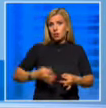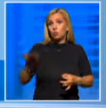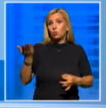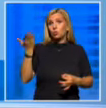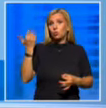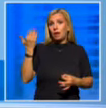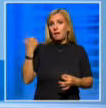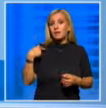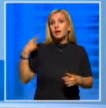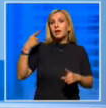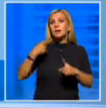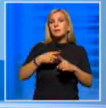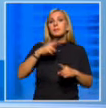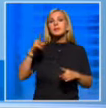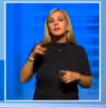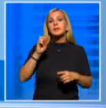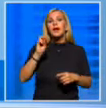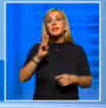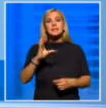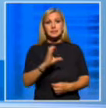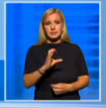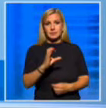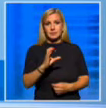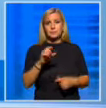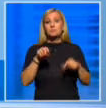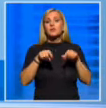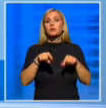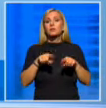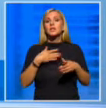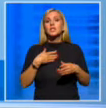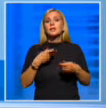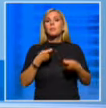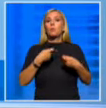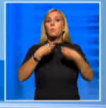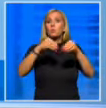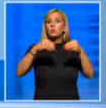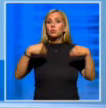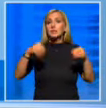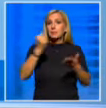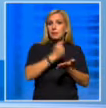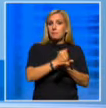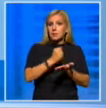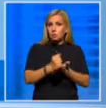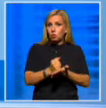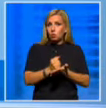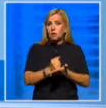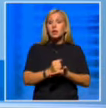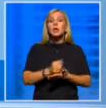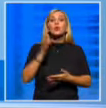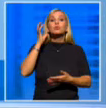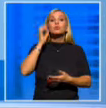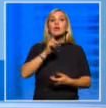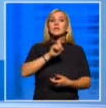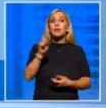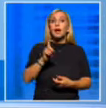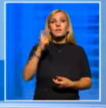тогава към ДАНС, за това, че имало продажба на паспорти, госпожа Захариева е знаела и